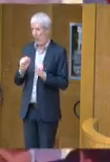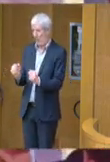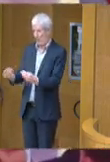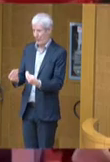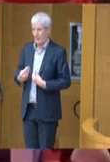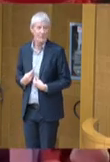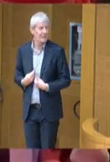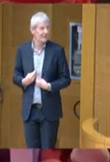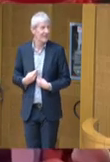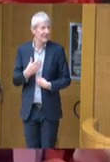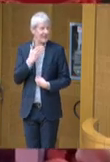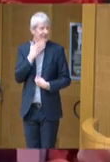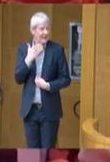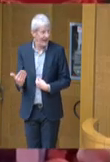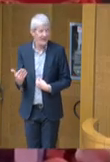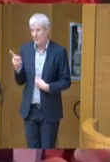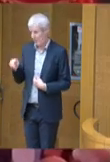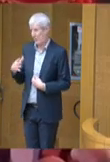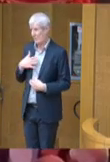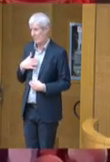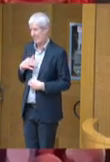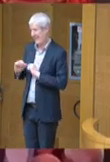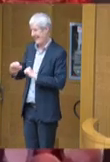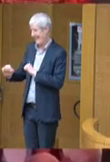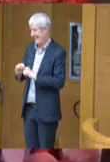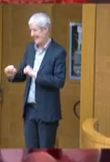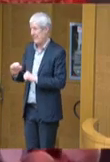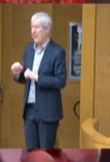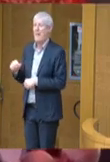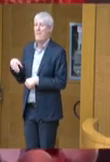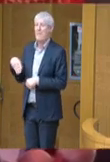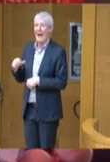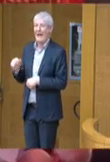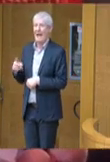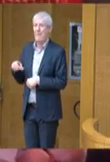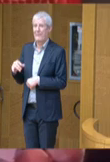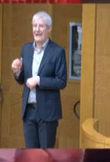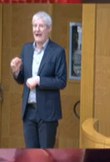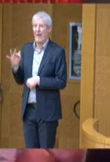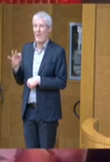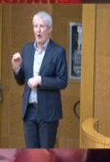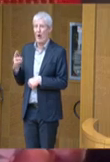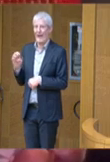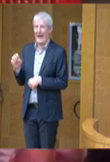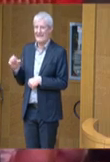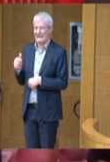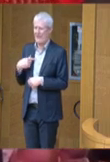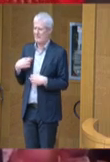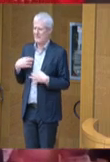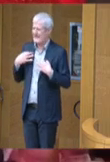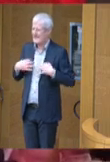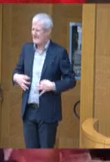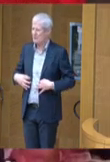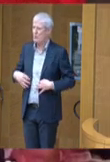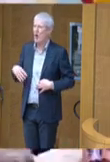opportunità, ringrazio anche la nostra dirigente Maria Pia Foresta. E il nostro istituto Rita